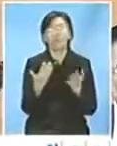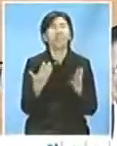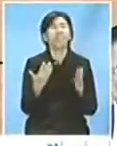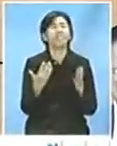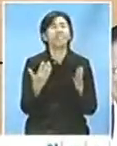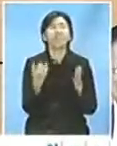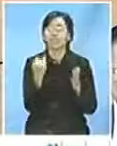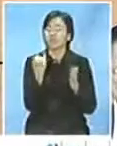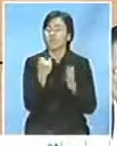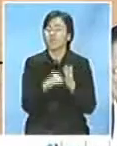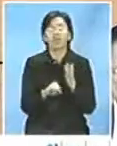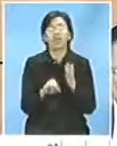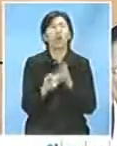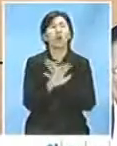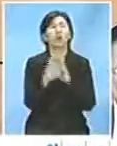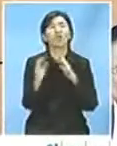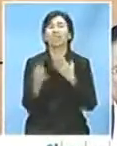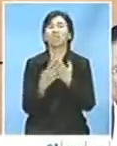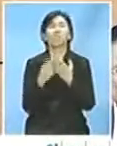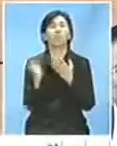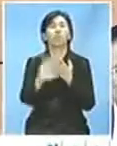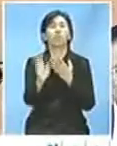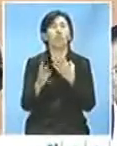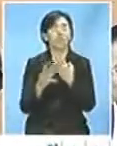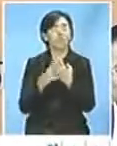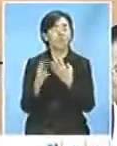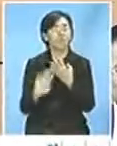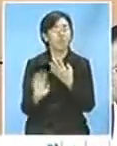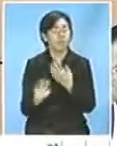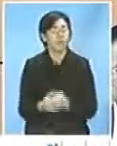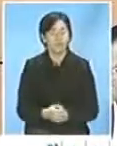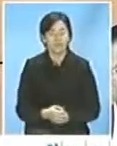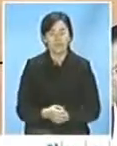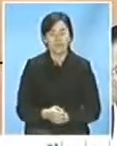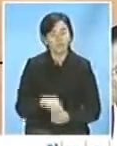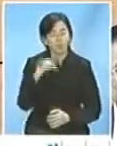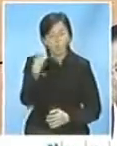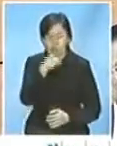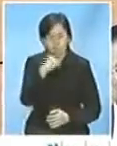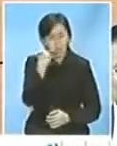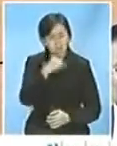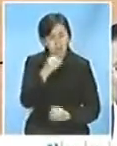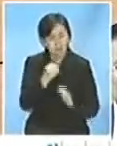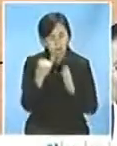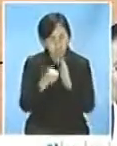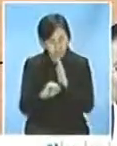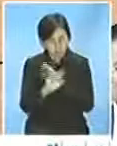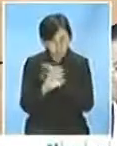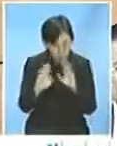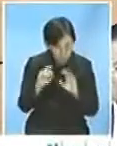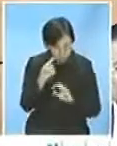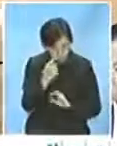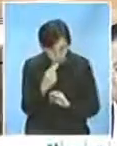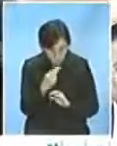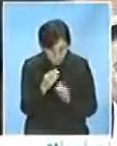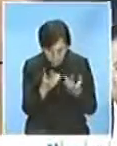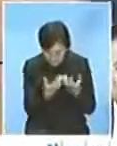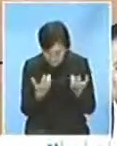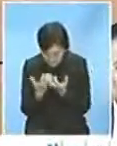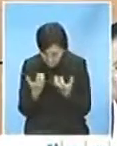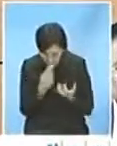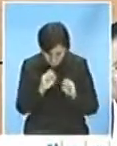โทษกรรมออกมาท่านประธานเห็นไหมครับว่าการนิรโทษทุกครั้งเขามีการจำแนกที่ชัดเจ